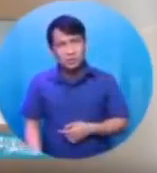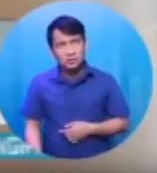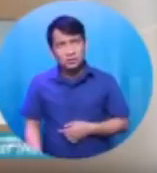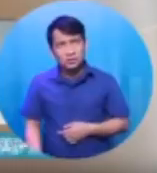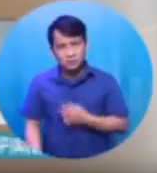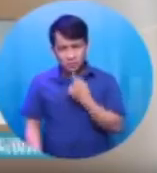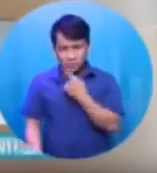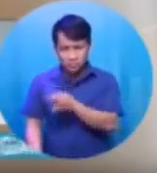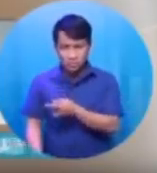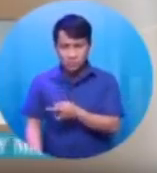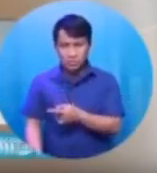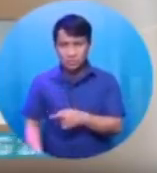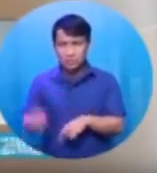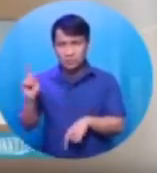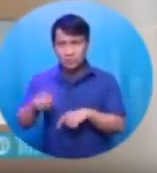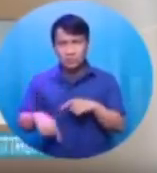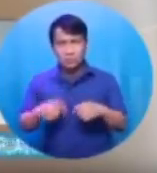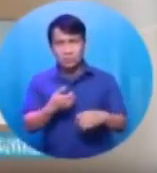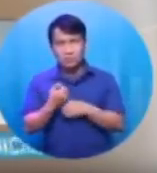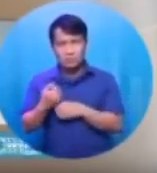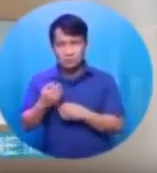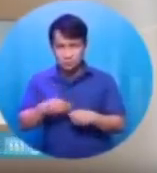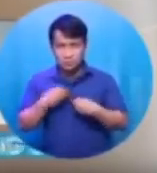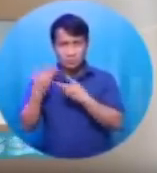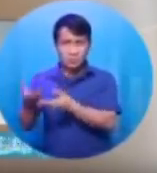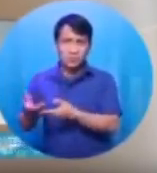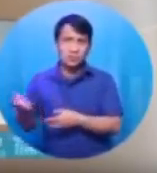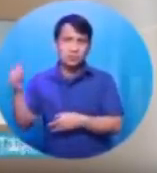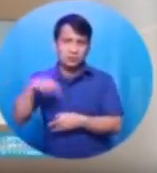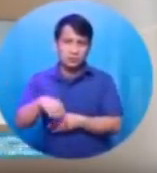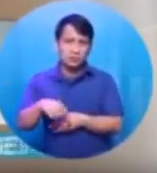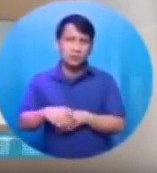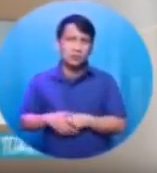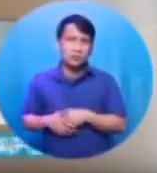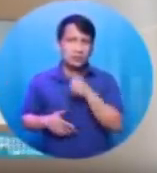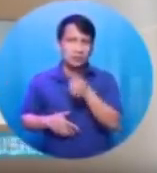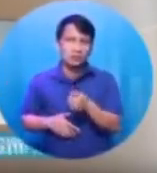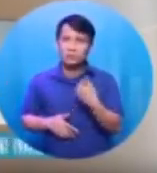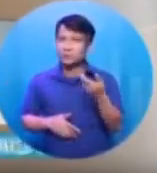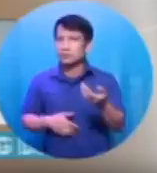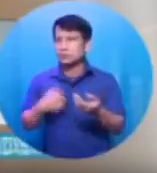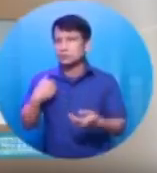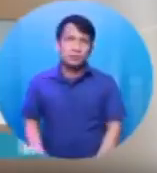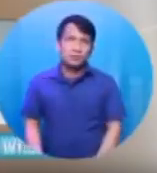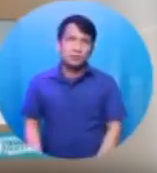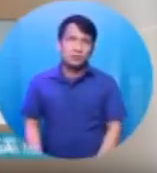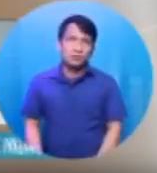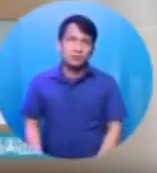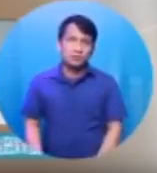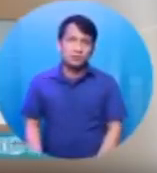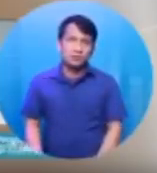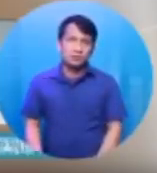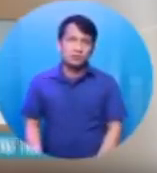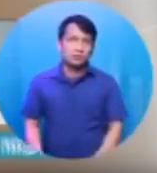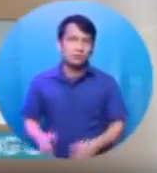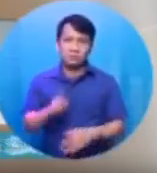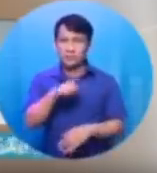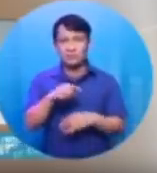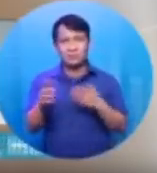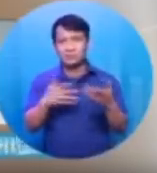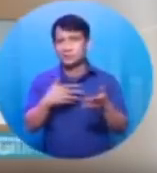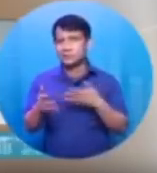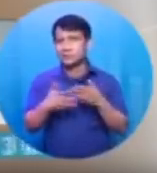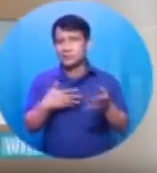sinabi ko sa kanya, hindi po po tinatago yung bata. Ibibigay ko po yun sa kanya pag nandito na siya. Kasi ayaw ko po ibigay sa mga magulang niya. Wala kayong karapatan